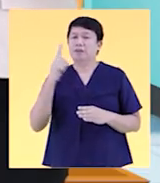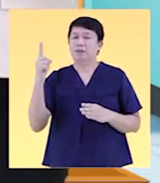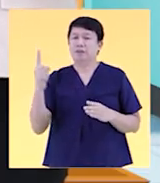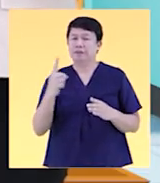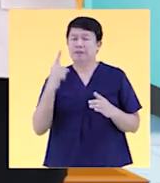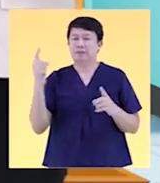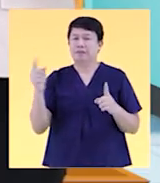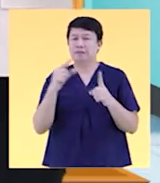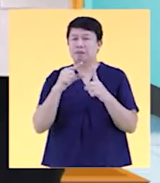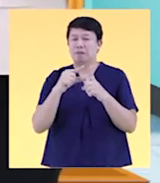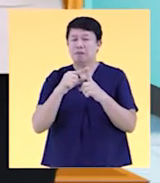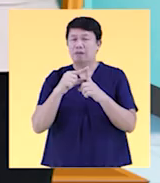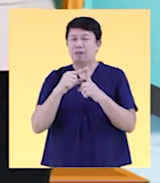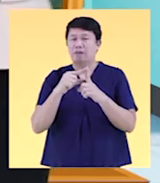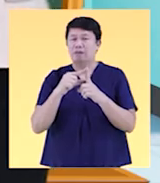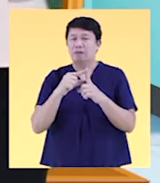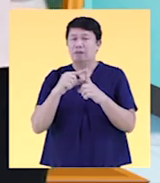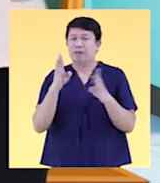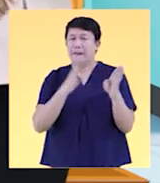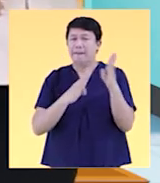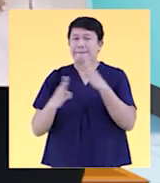routine word problem.